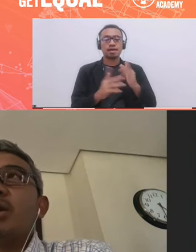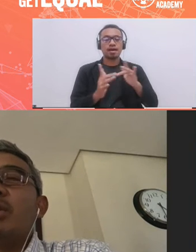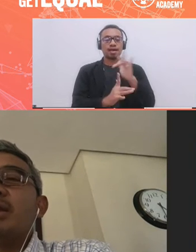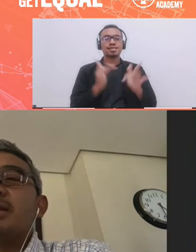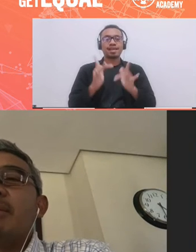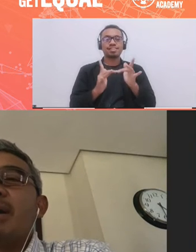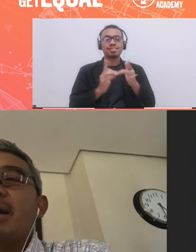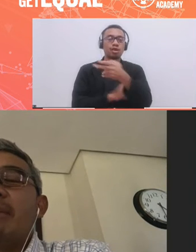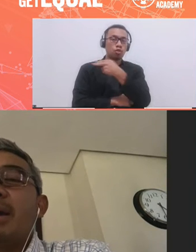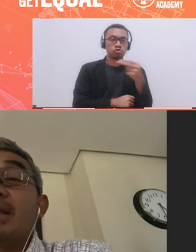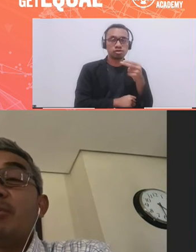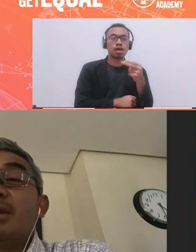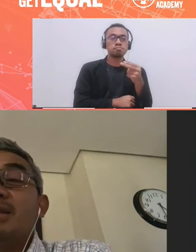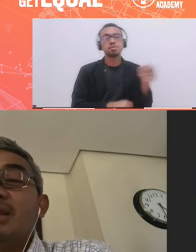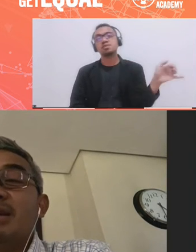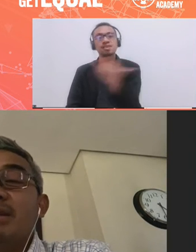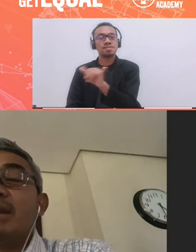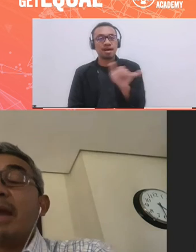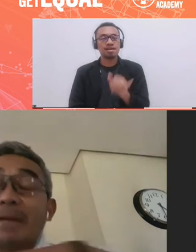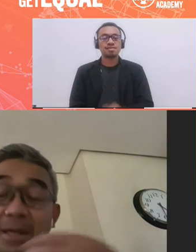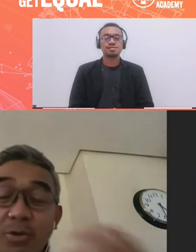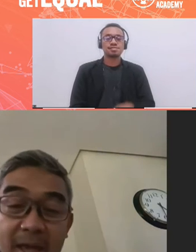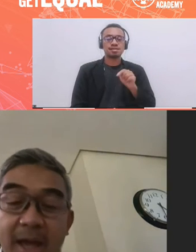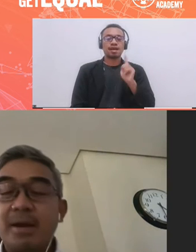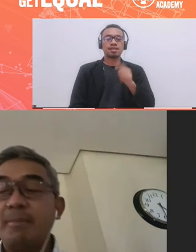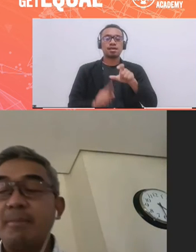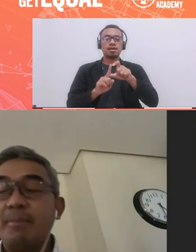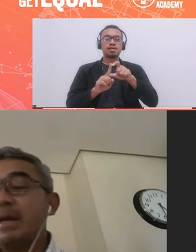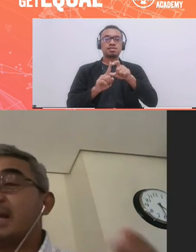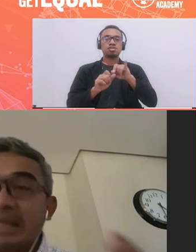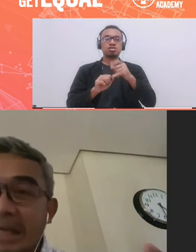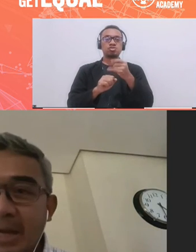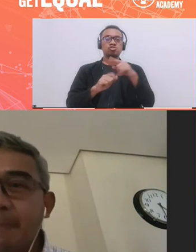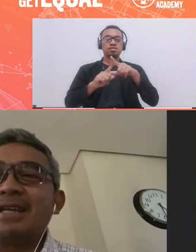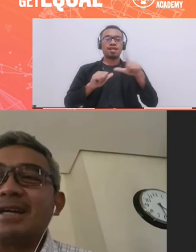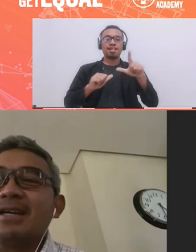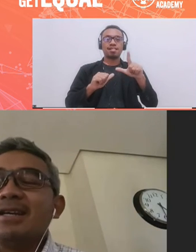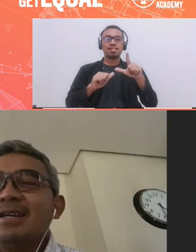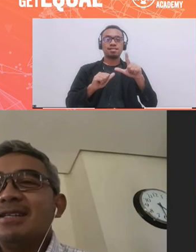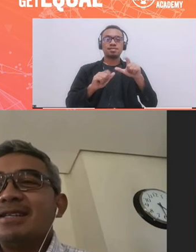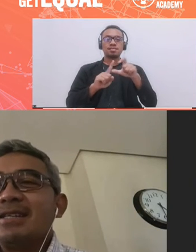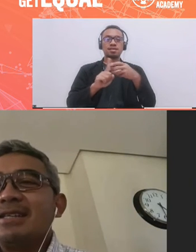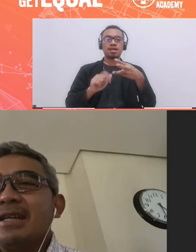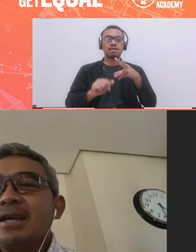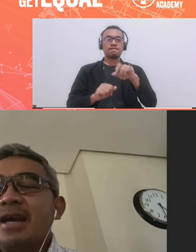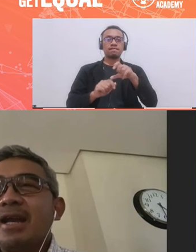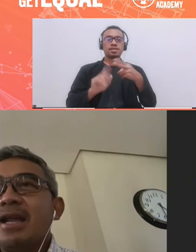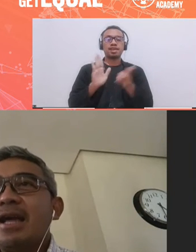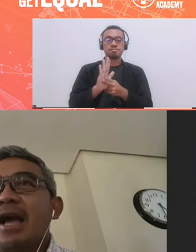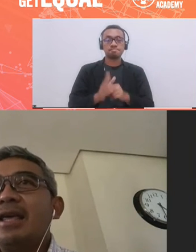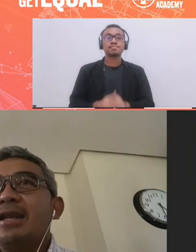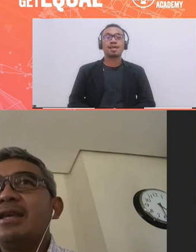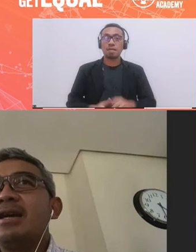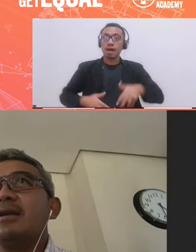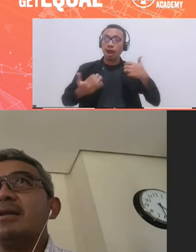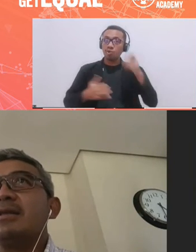di seluruh Indonesia kualitasnya sama. Apalagi kita punya digital dividend. Nah, berikutnya yang bikin saya seneng, untungnya berikutnya saya seneng.